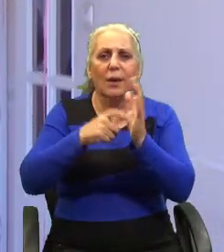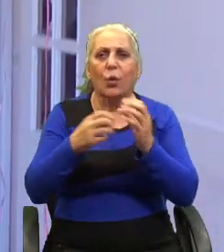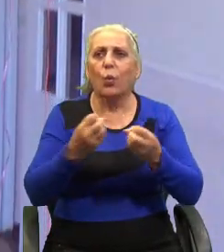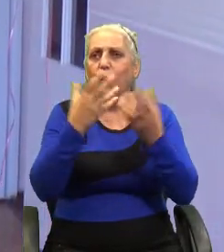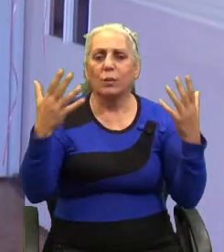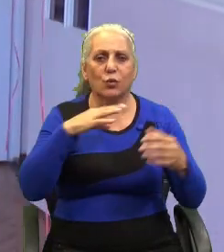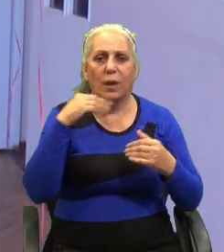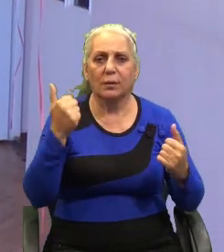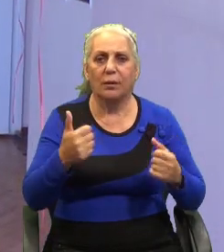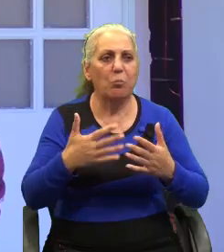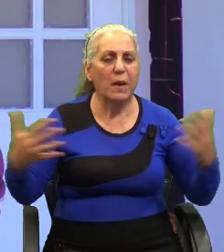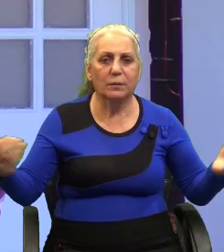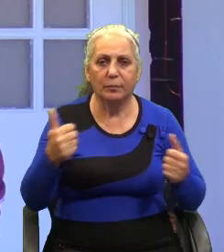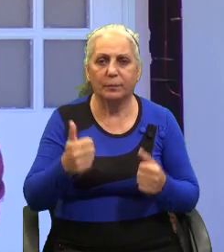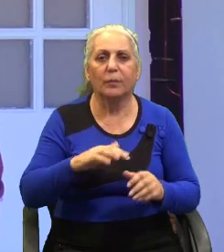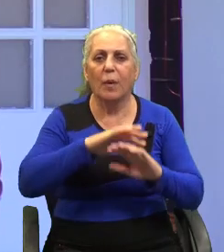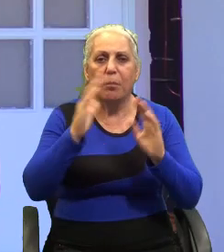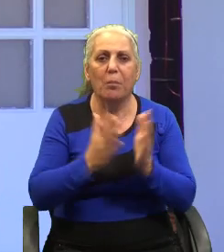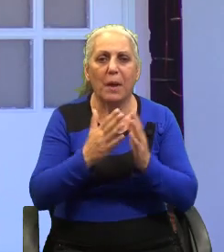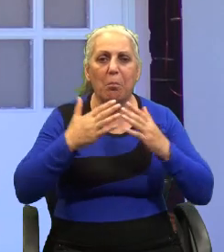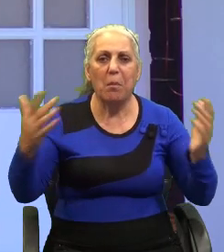Ամենամեծ հարցը լուծեցի մեր կյանք,